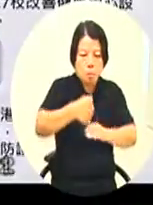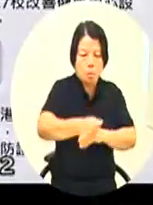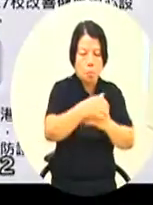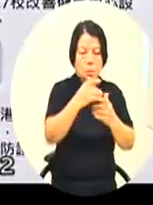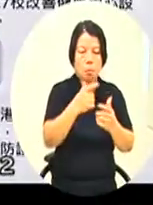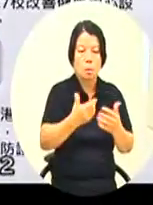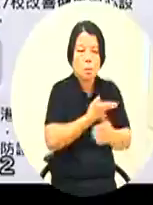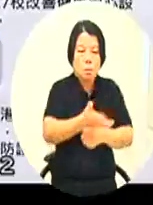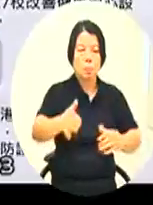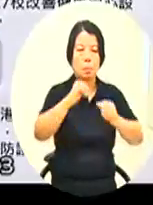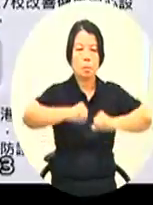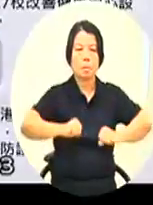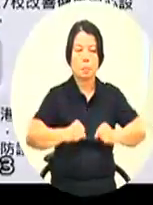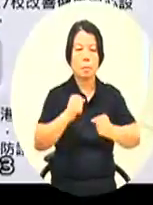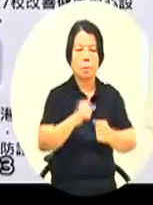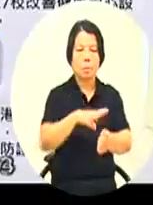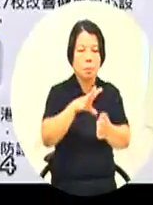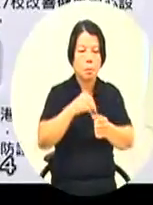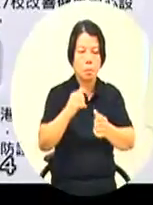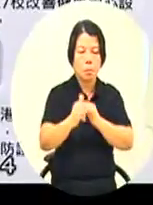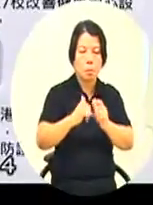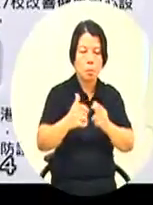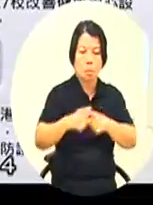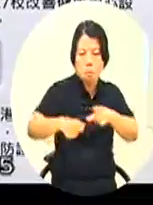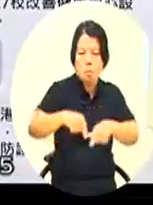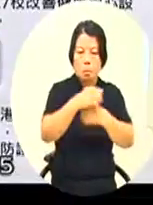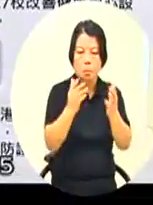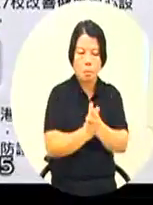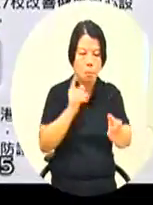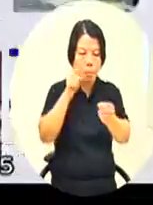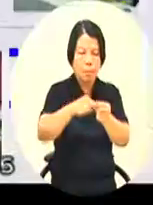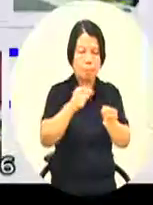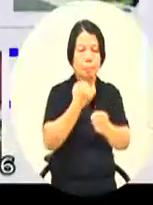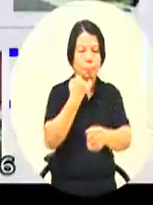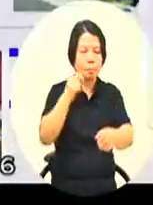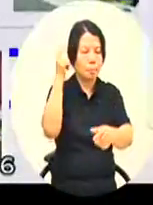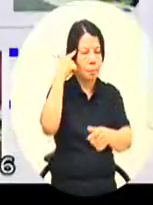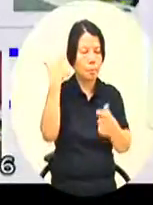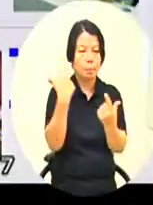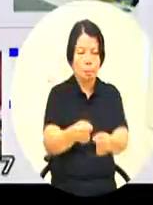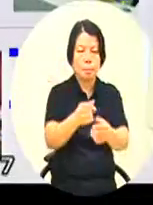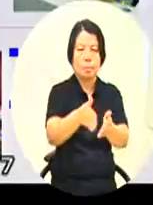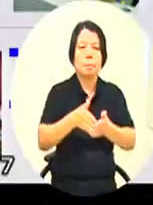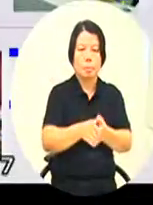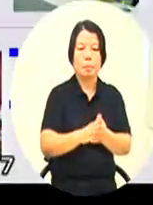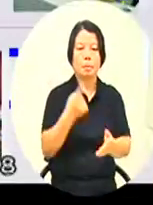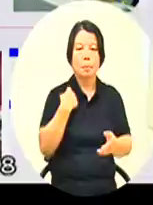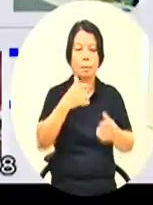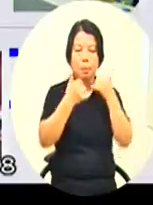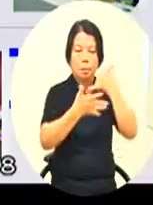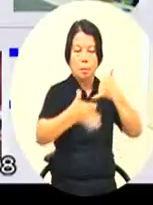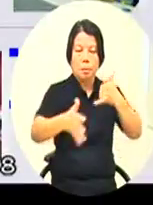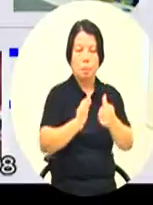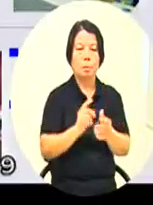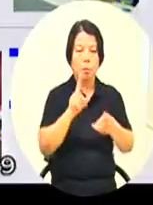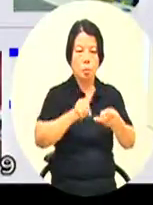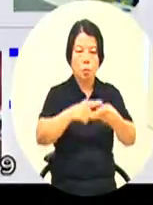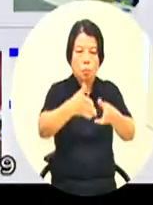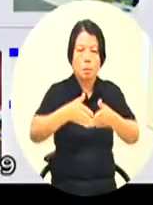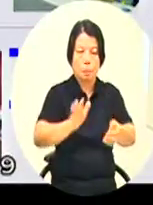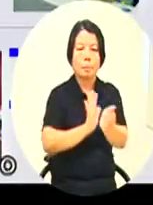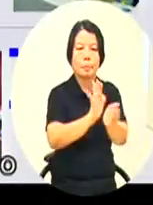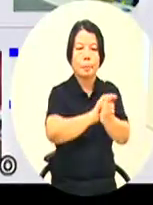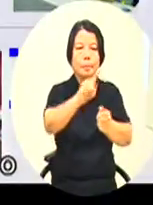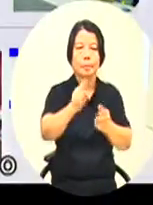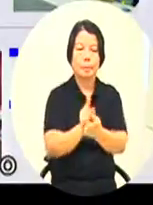学员的这个概念跟目标得以实现。那旗津海洋学院是因为我们主要在推高雄的面向